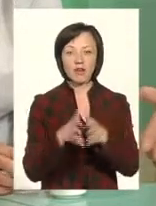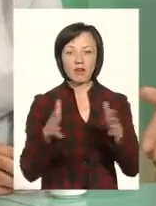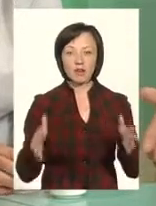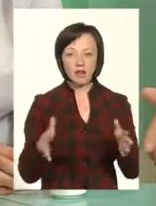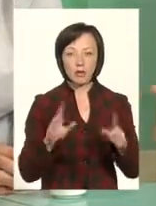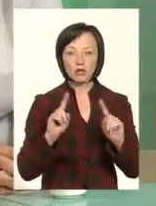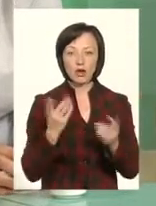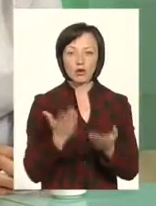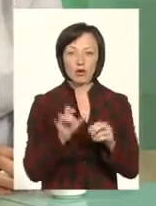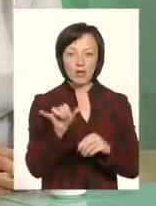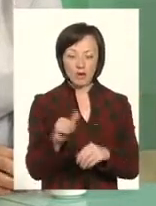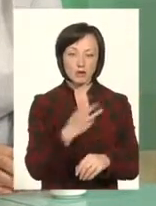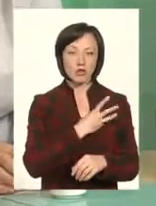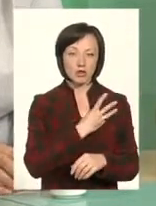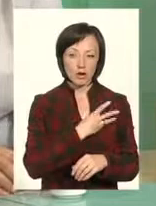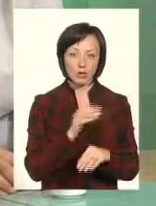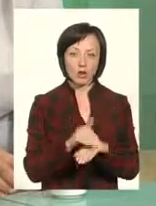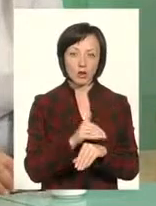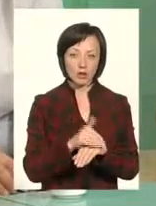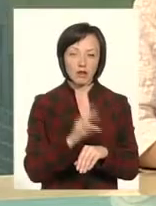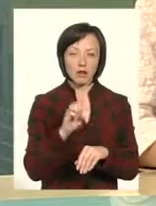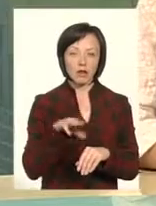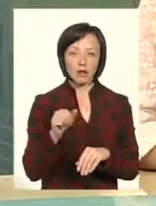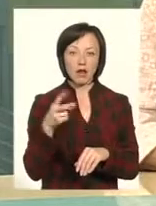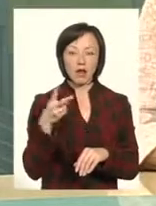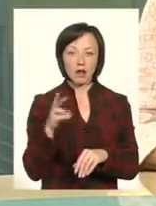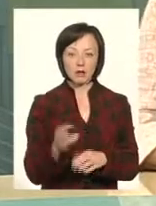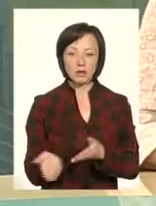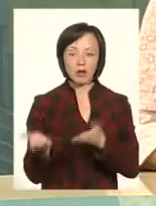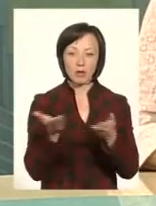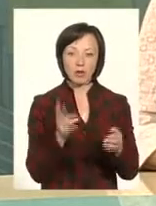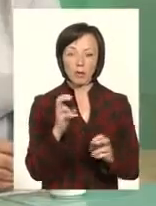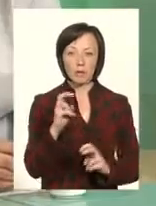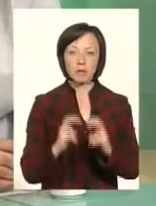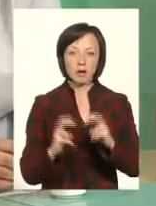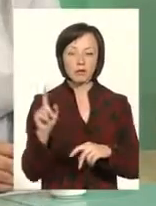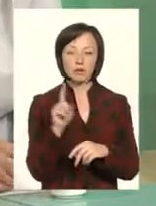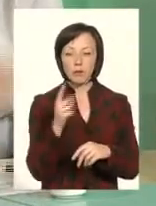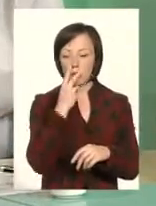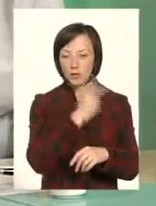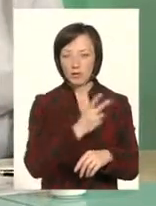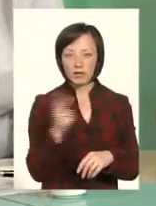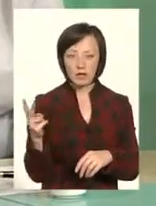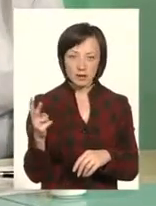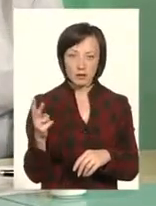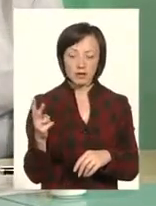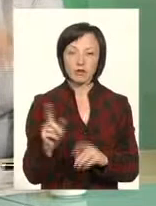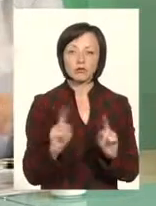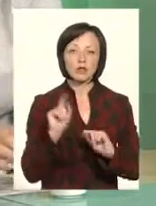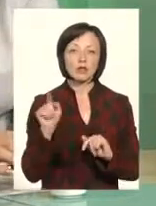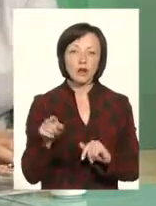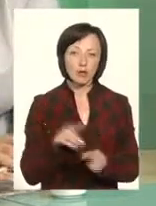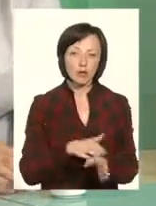дуже ємка, тому якщо у вас буде бажання, будь ласка, я пані Наталю запрошую на підприємство, щоб глянути, що